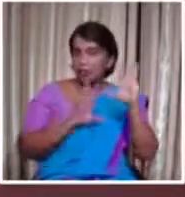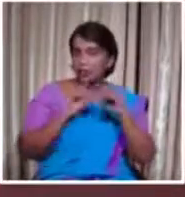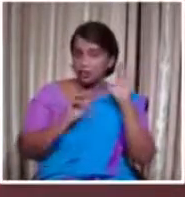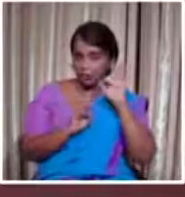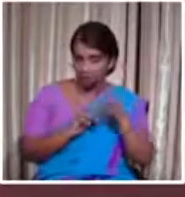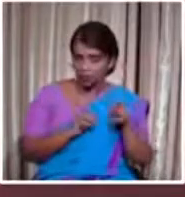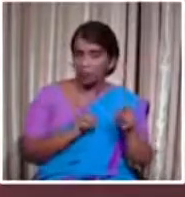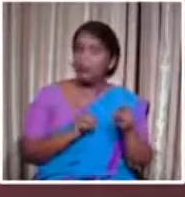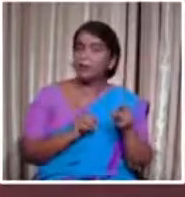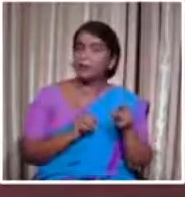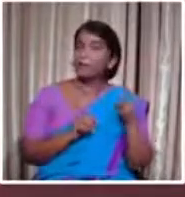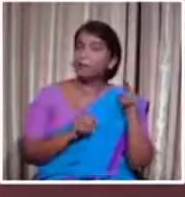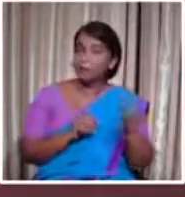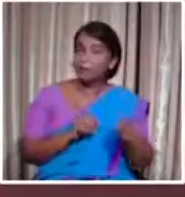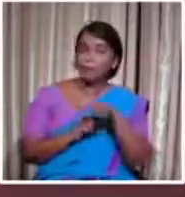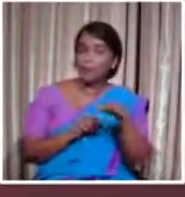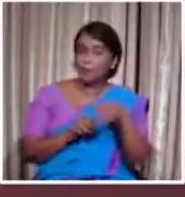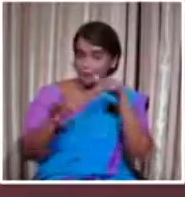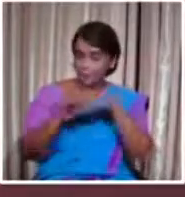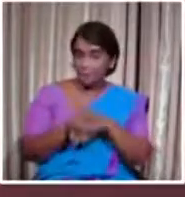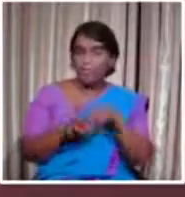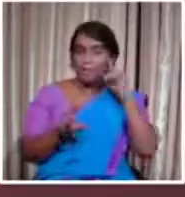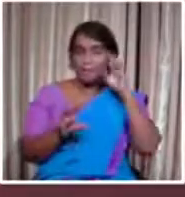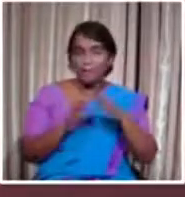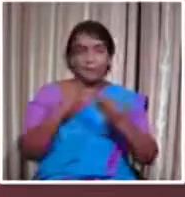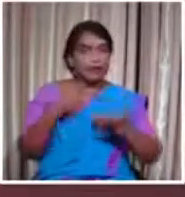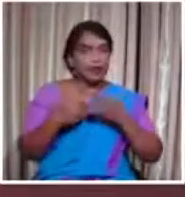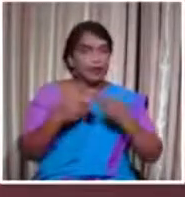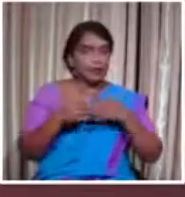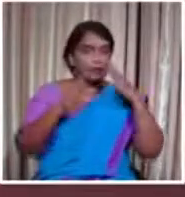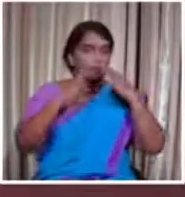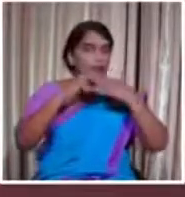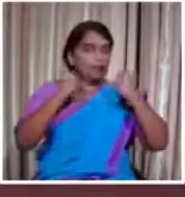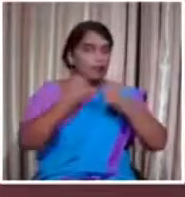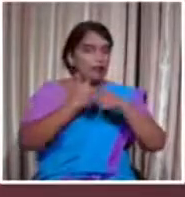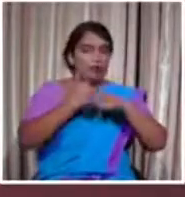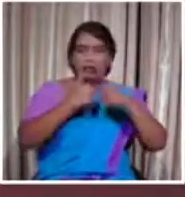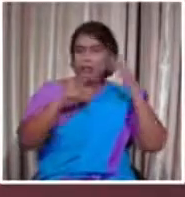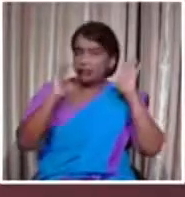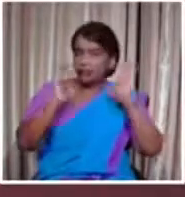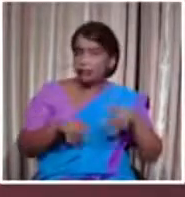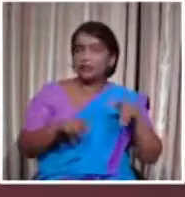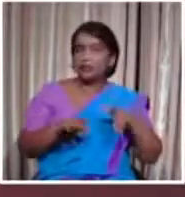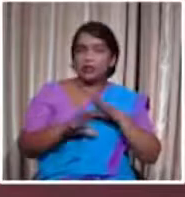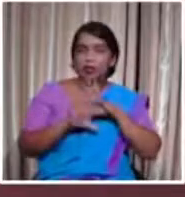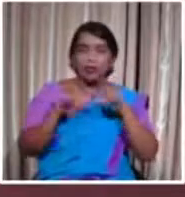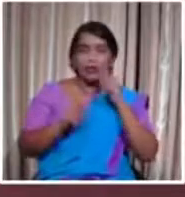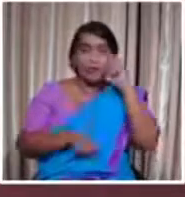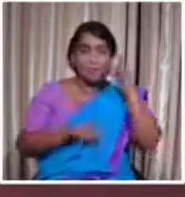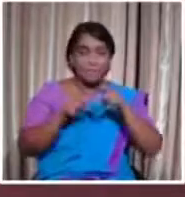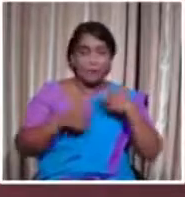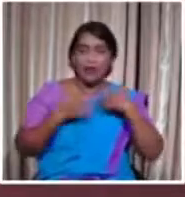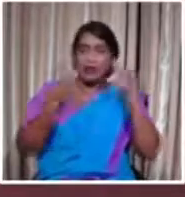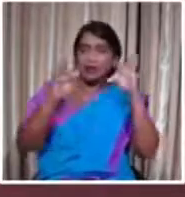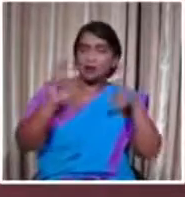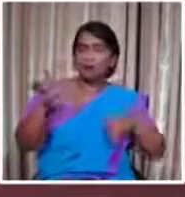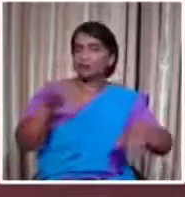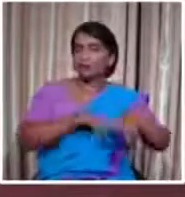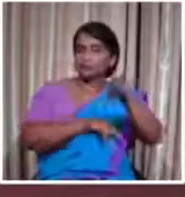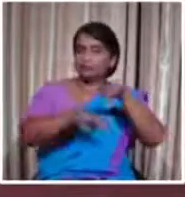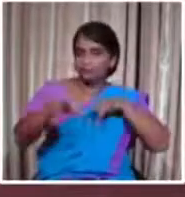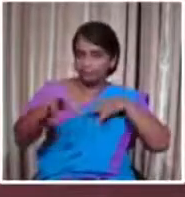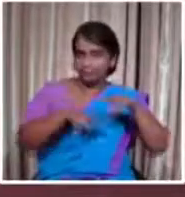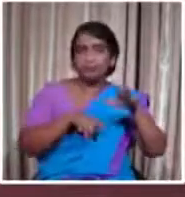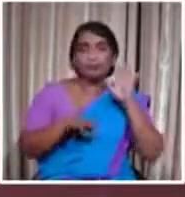තියෙනවා. එම භූමිය තුළ අනවසර ඉදිකිරීම් රැසක් ඉදිකර තිබීම හේතුවෙන් පොදු මහජනතාවට නිදාසෙ එම ප්‍රදේශ භාවිතා